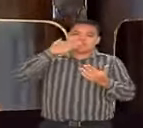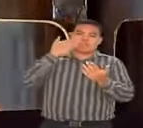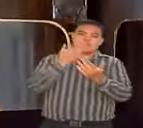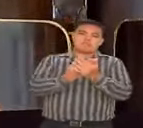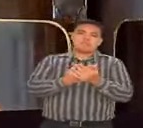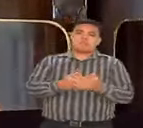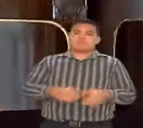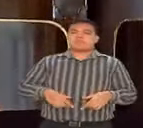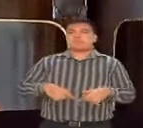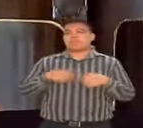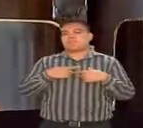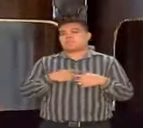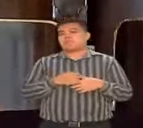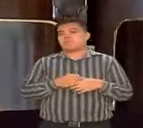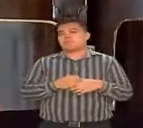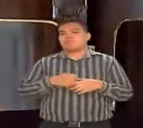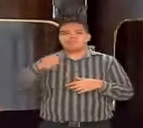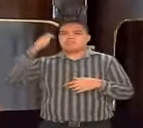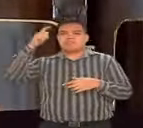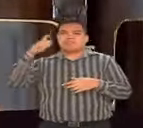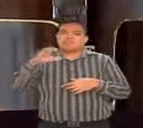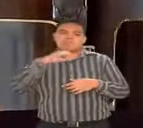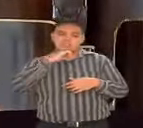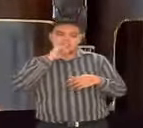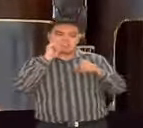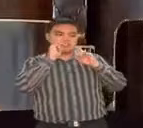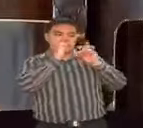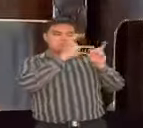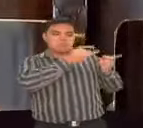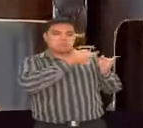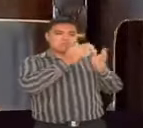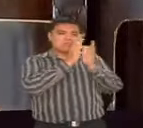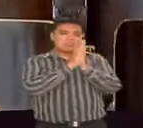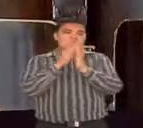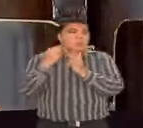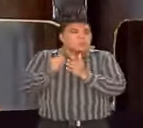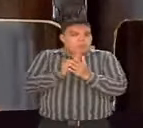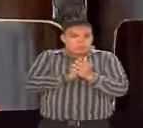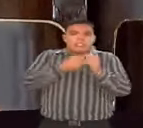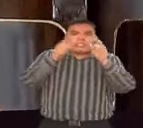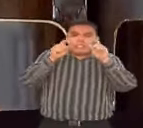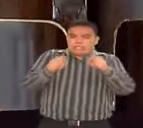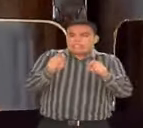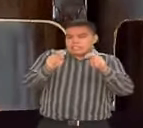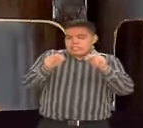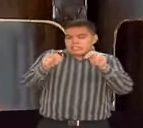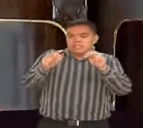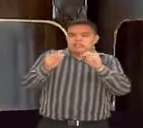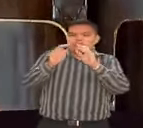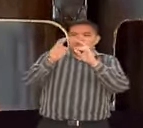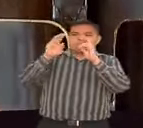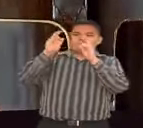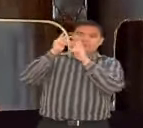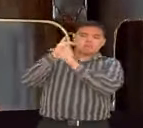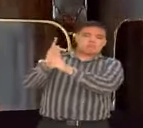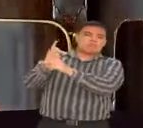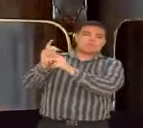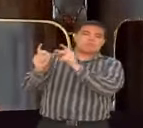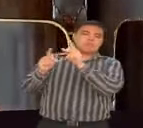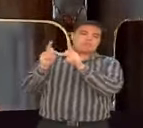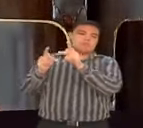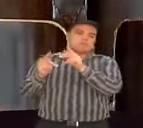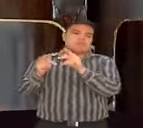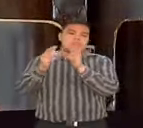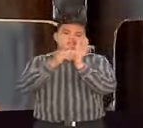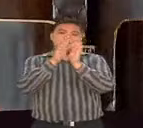pagka tubag sa Ginoo ni mo, ana. We need to be cautious people. God said in